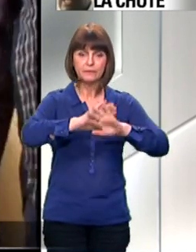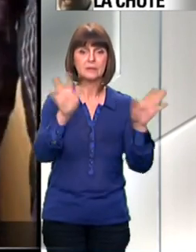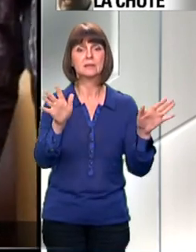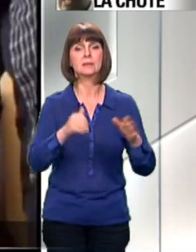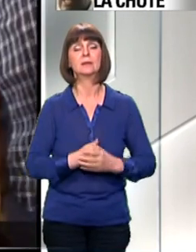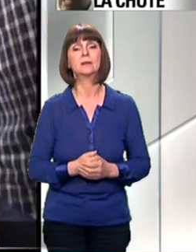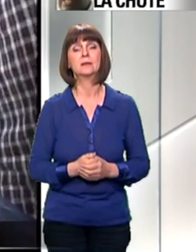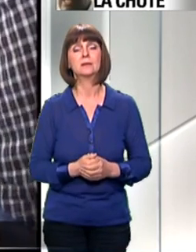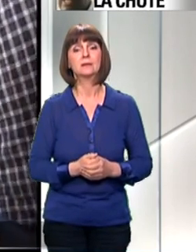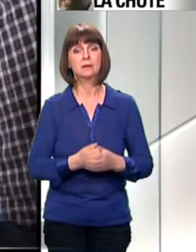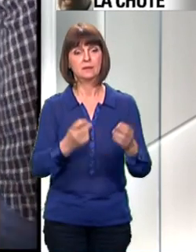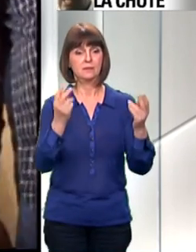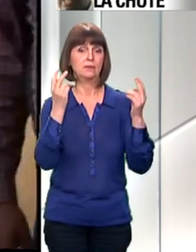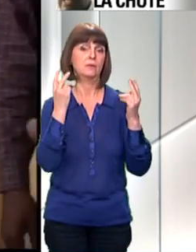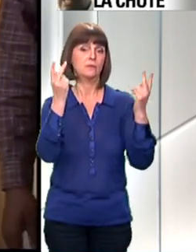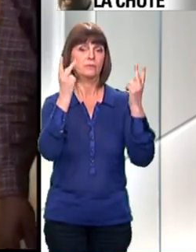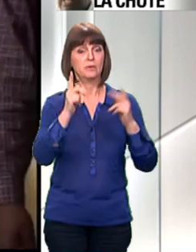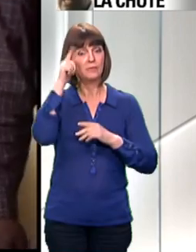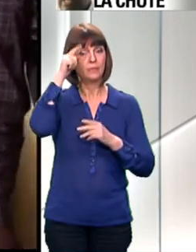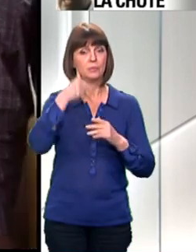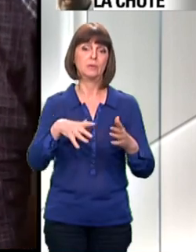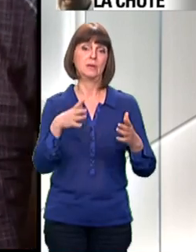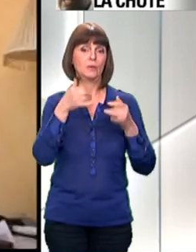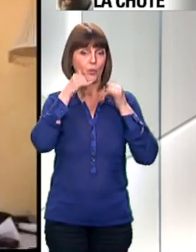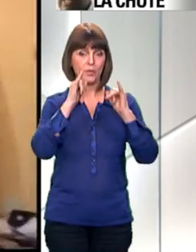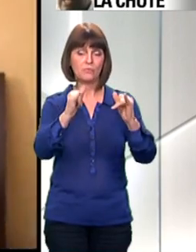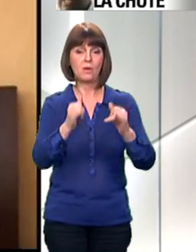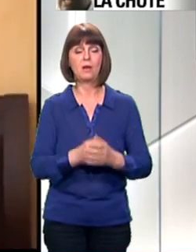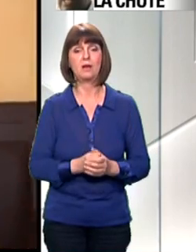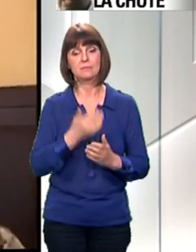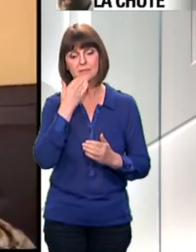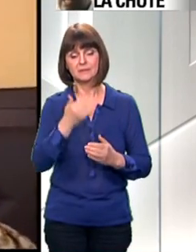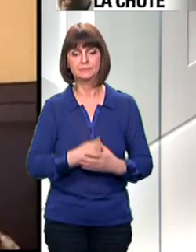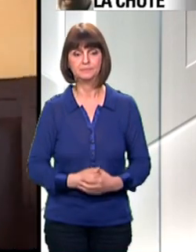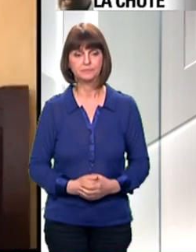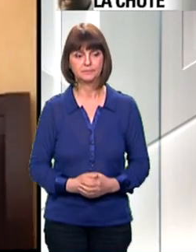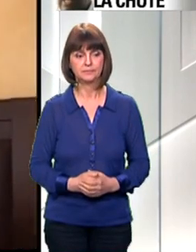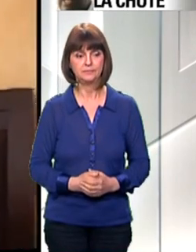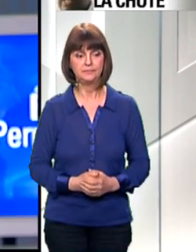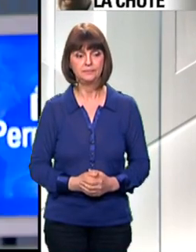Vive la République de Côte d'Ivoire. Je vous remercie.